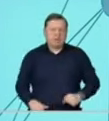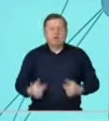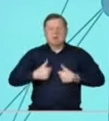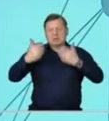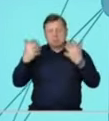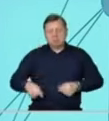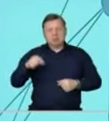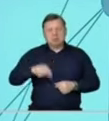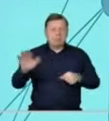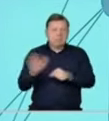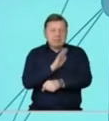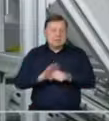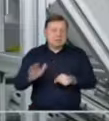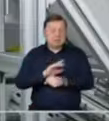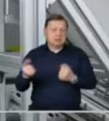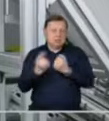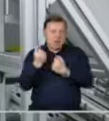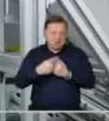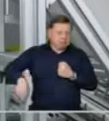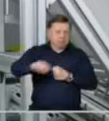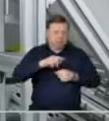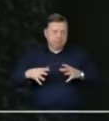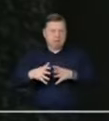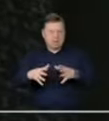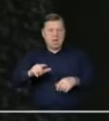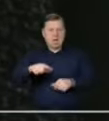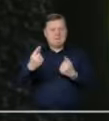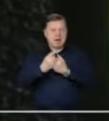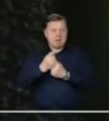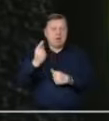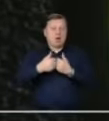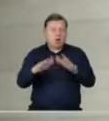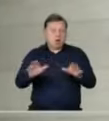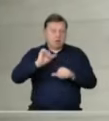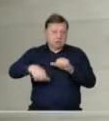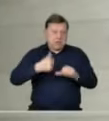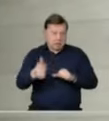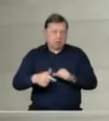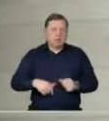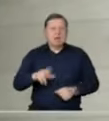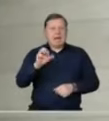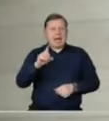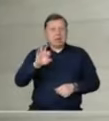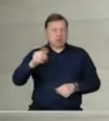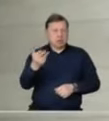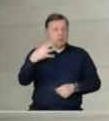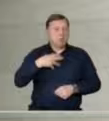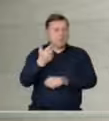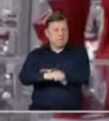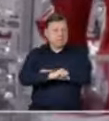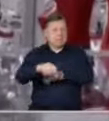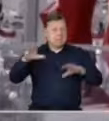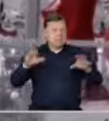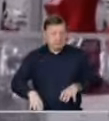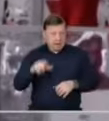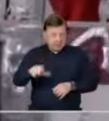przemysłowy przynajmniej tej części Europy. Fabryka powinna ruszyć w przyszłym roku. Gwarancją sukcesu ma być inwestor Peter Carlson, który wcześniej był wiceprezesem amerykańskiej